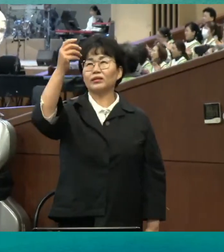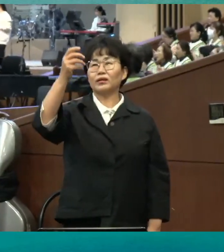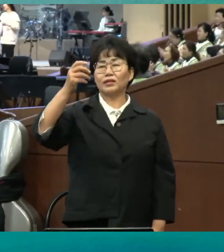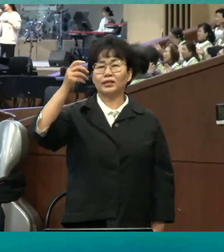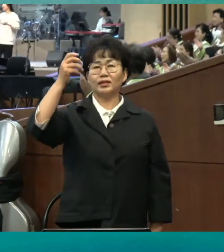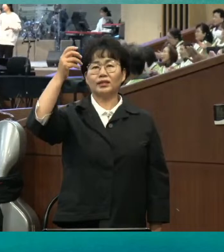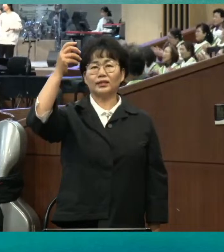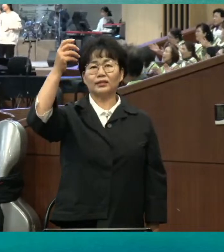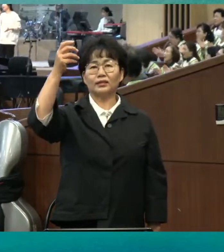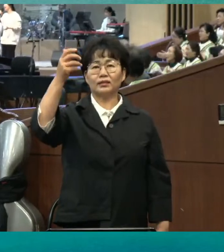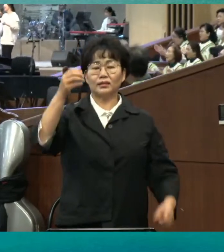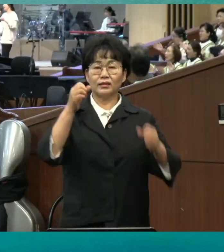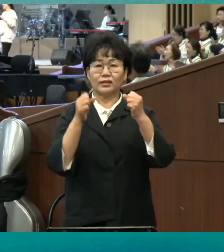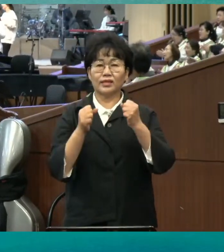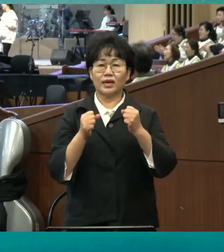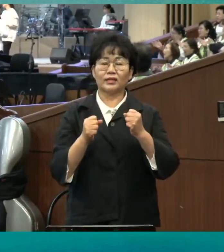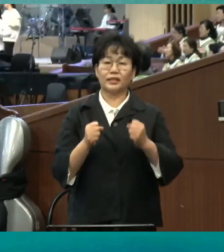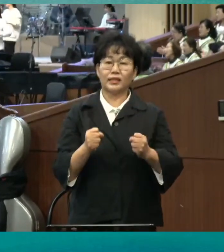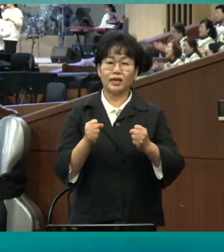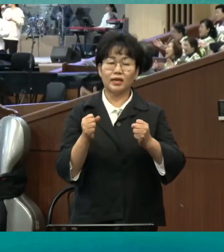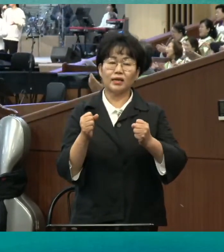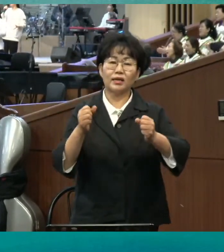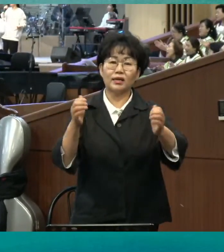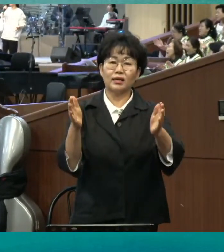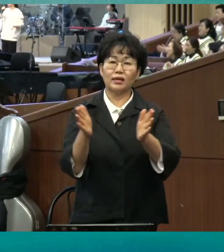성령이 계시네.